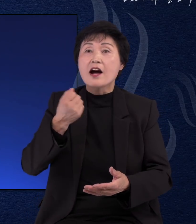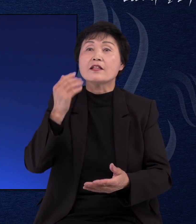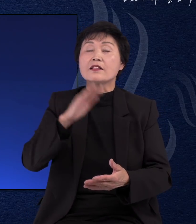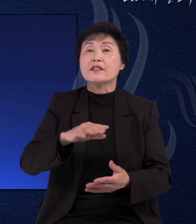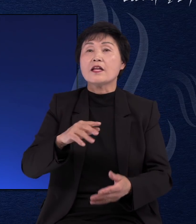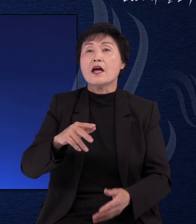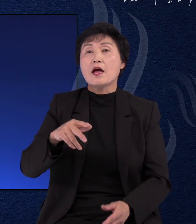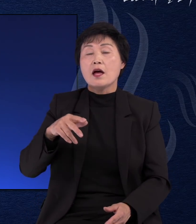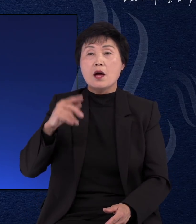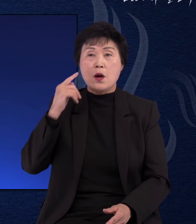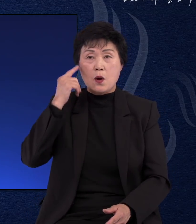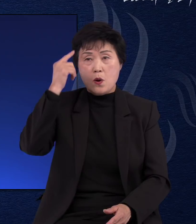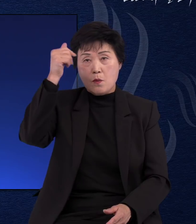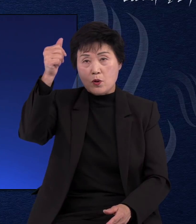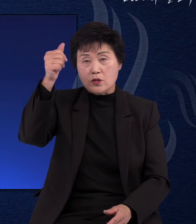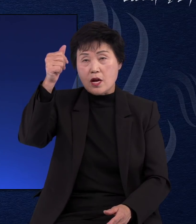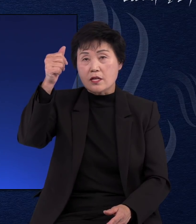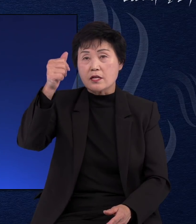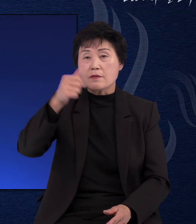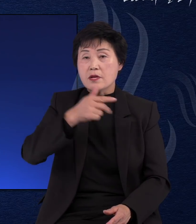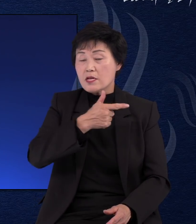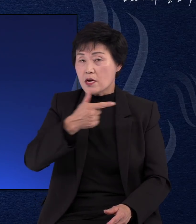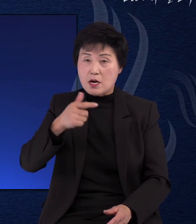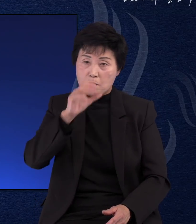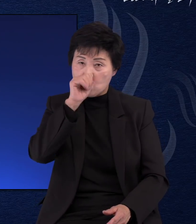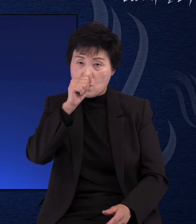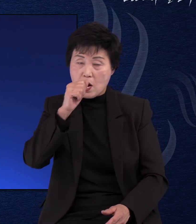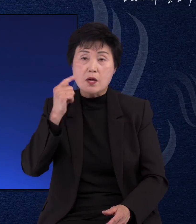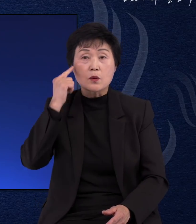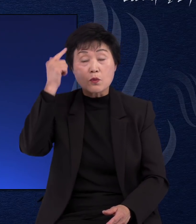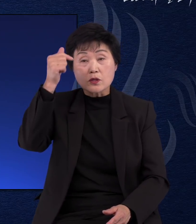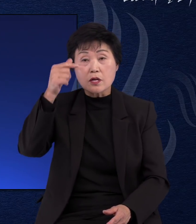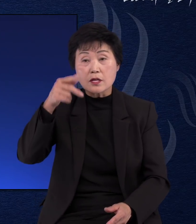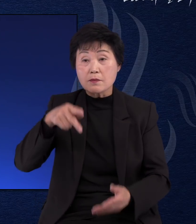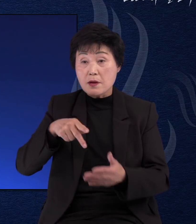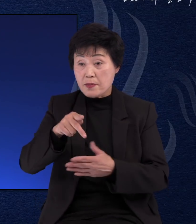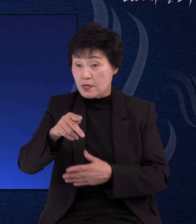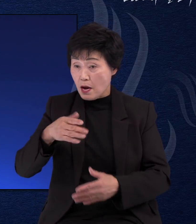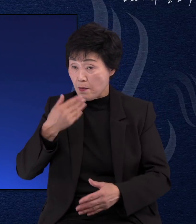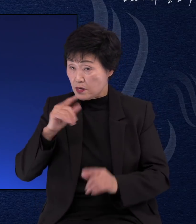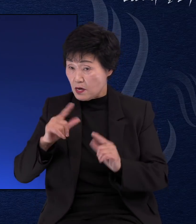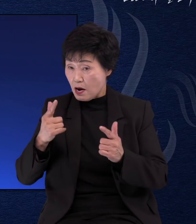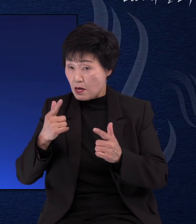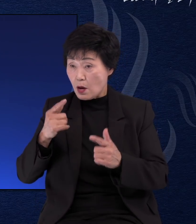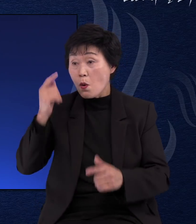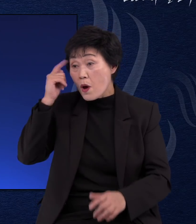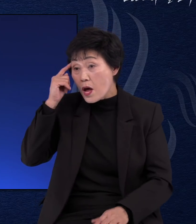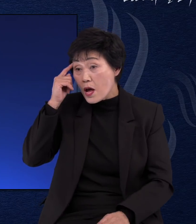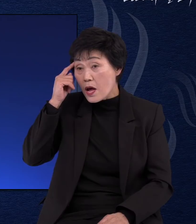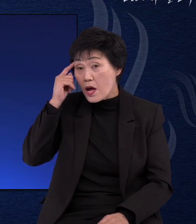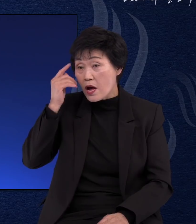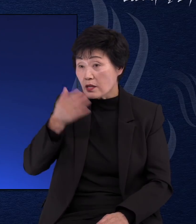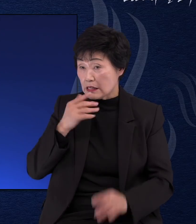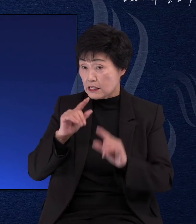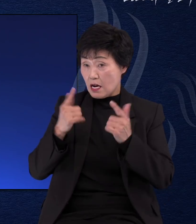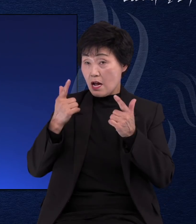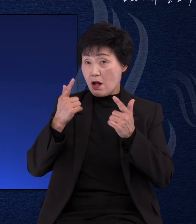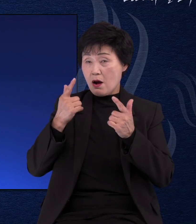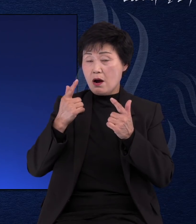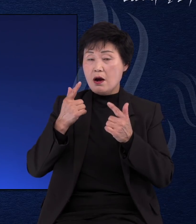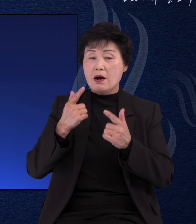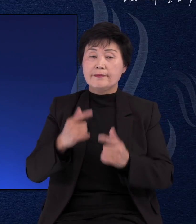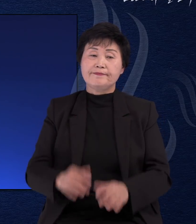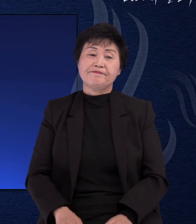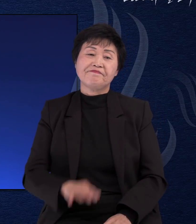한 조각을 딱 올려놓으시고 안 드시고 계시길래 목사님 왜 안 드세요? 하니 깊은 한숨을 내쉬시면서 최